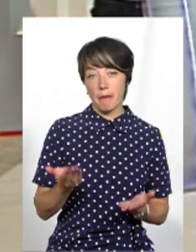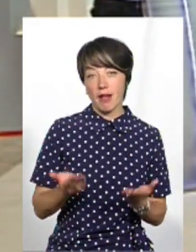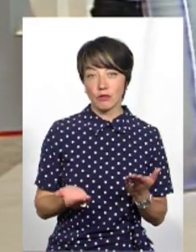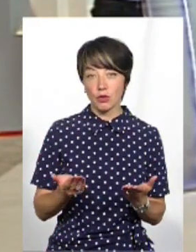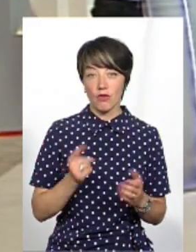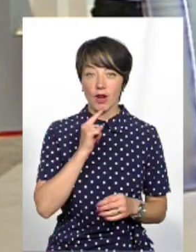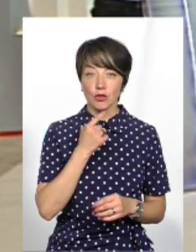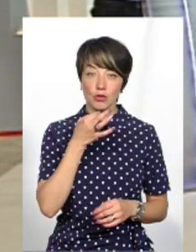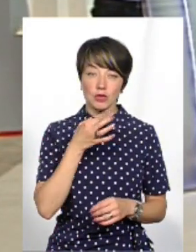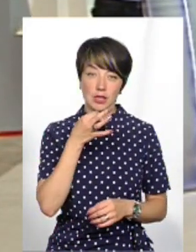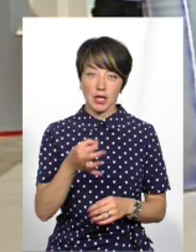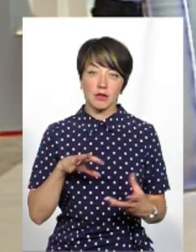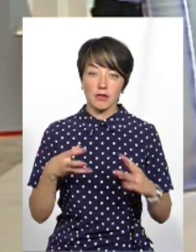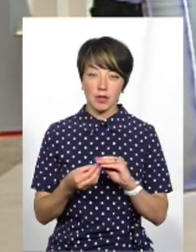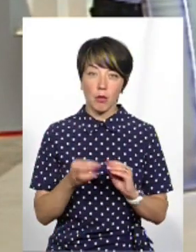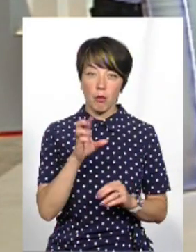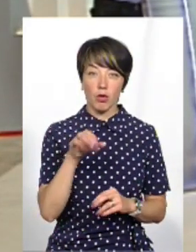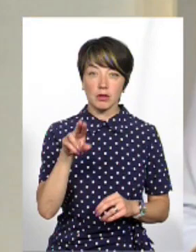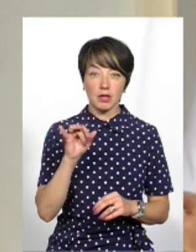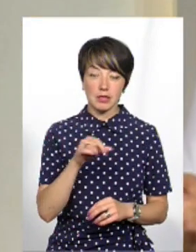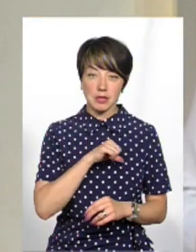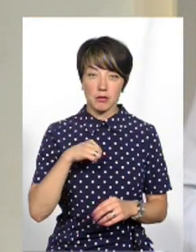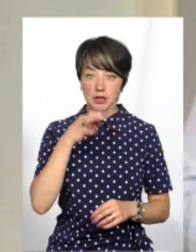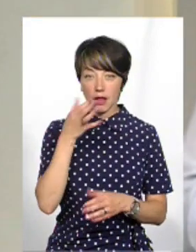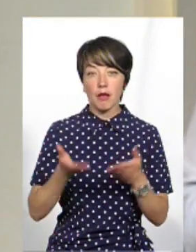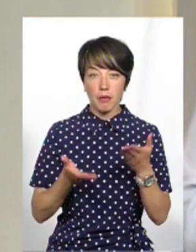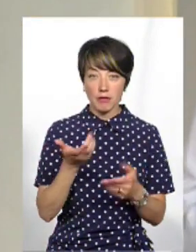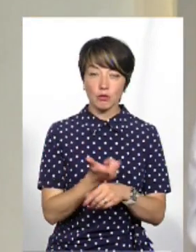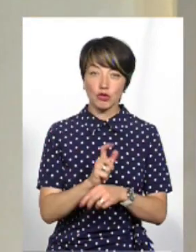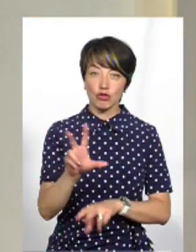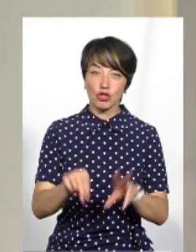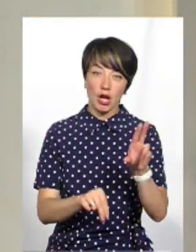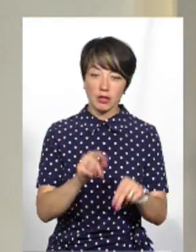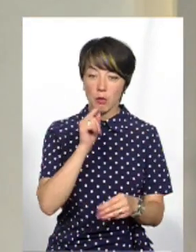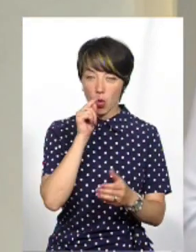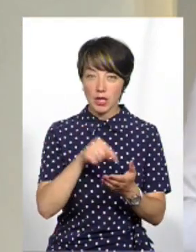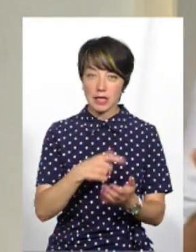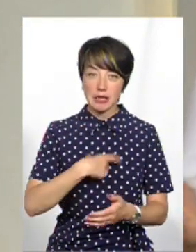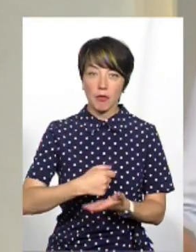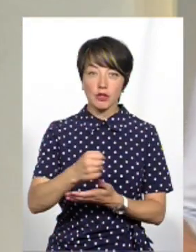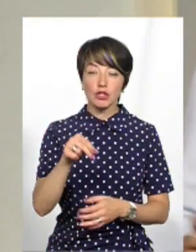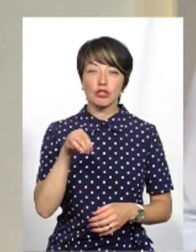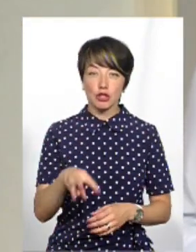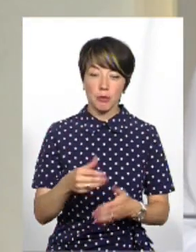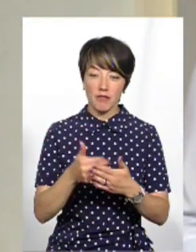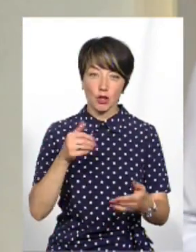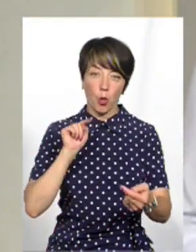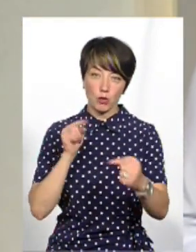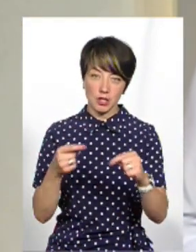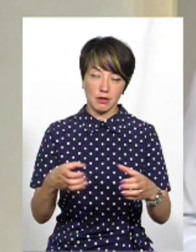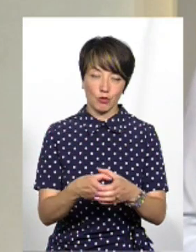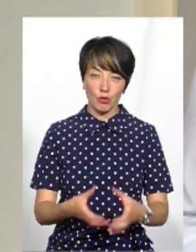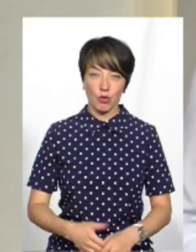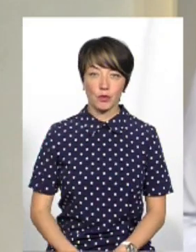ну, тут важко робити висновки, тут потрібно, щоб пан Бондар сам казав, але, ну, напевно, що більше шансів пройти самовисуванцем, ніж від